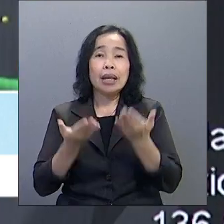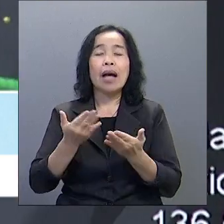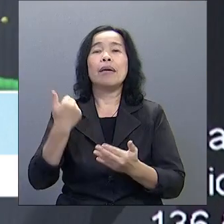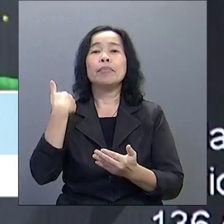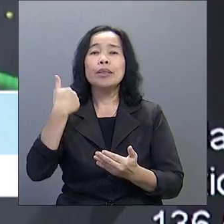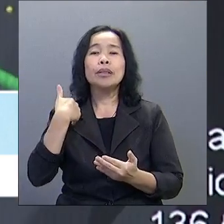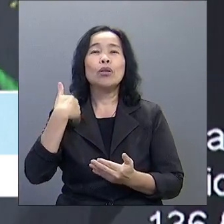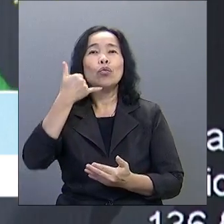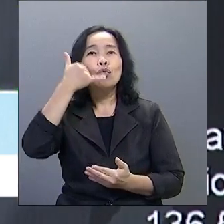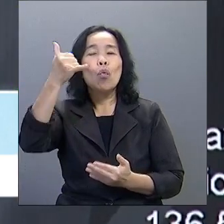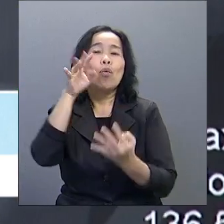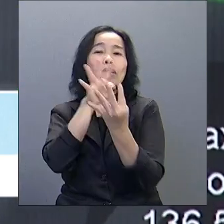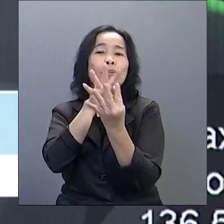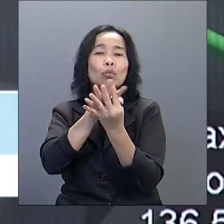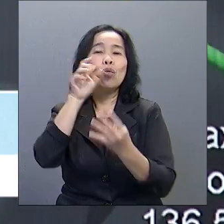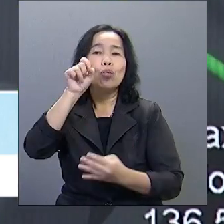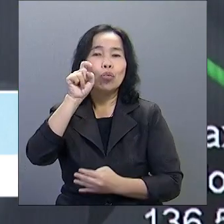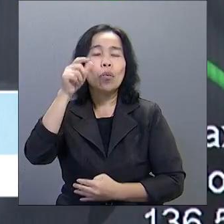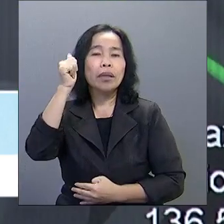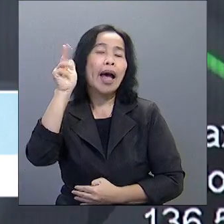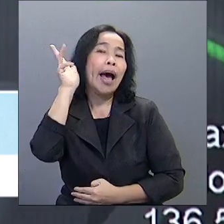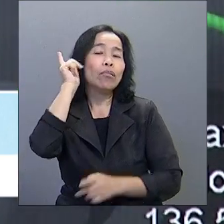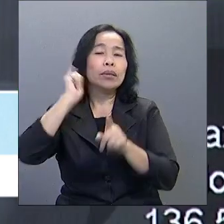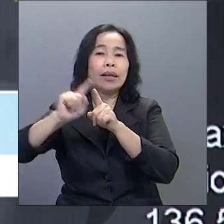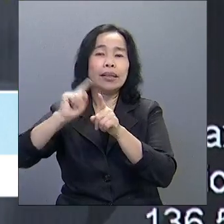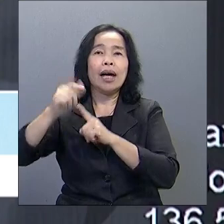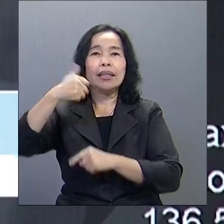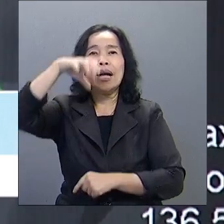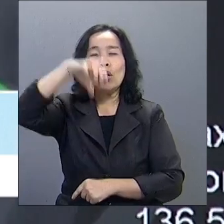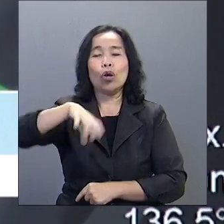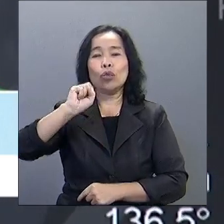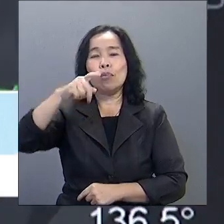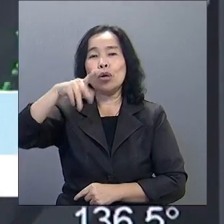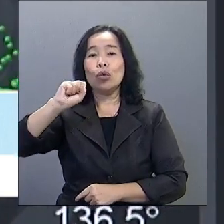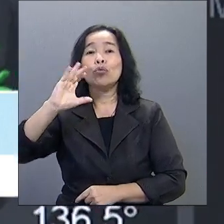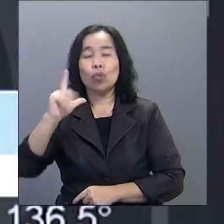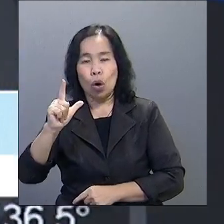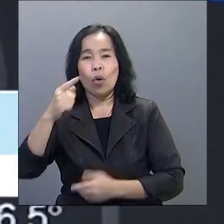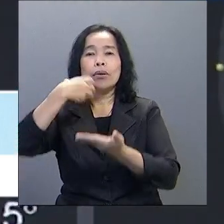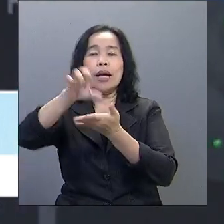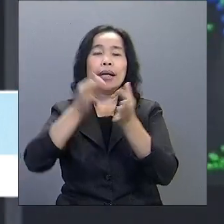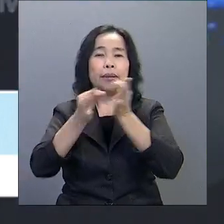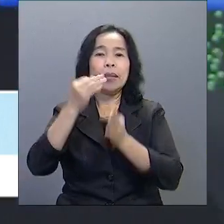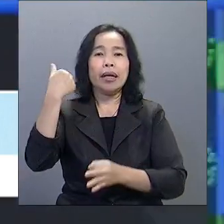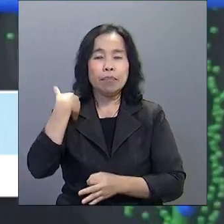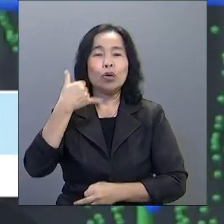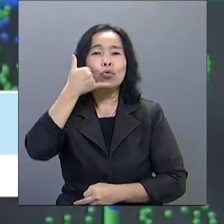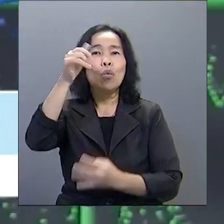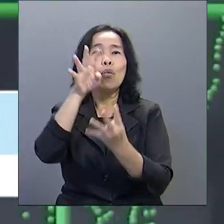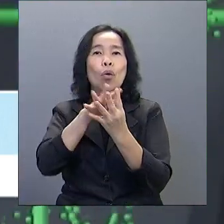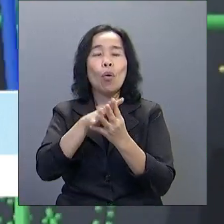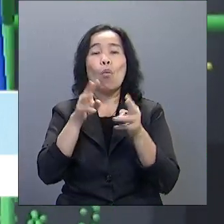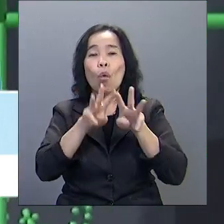เพื่อให้ประชาชนสามารถรับข้อมูลข่าวสารจากสำนักงานหลักประกันสุขภาพแห่งชาติสปสชสามารถติดตามไปที่